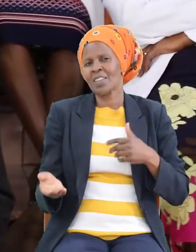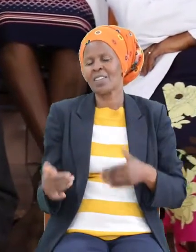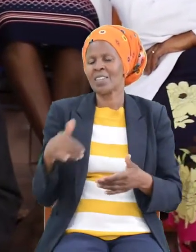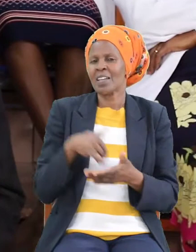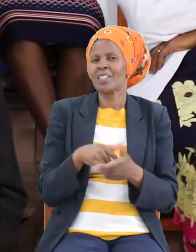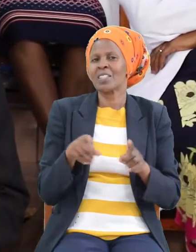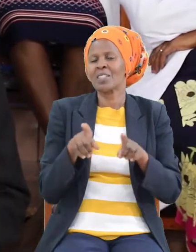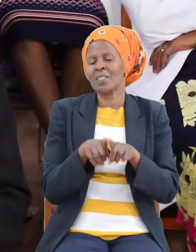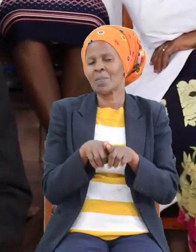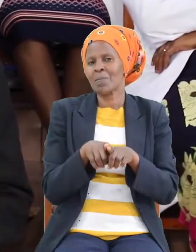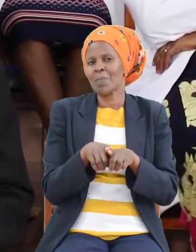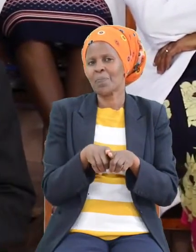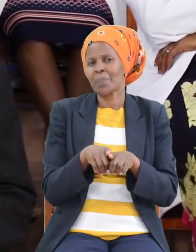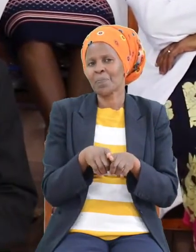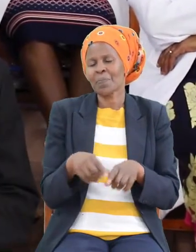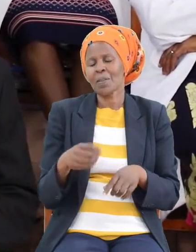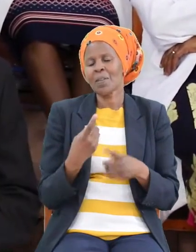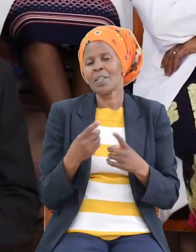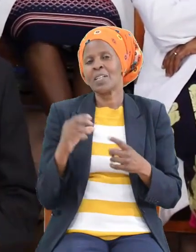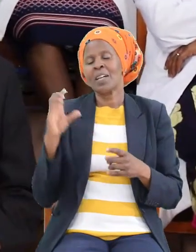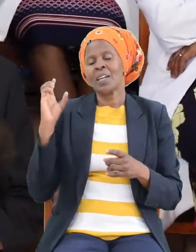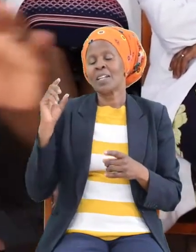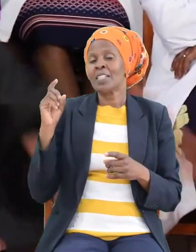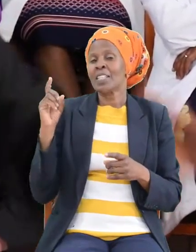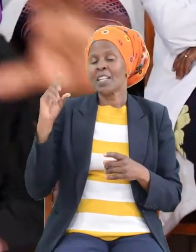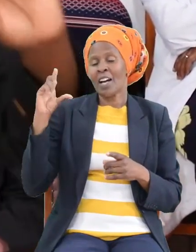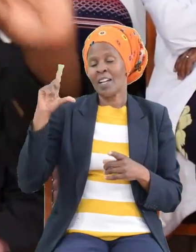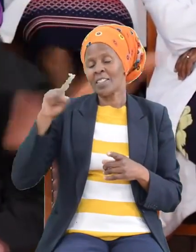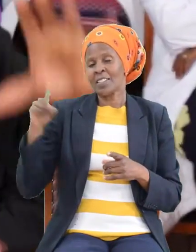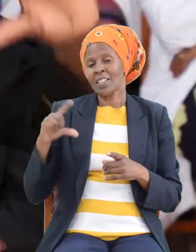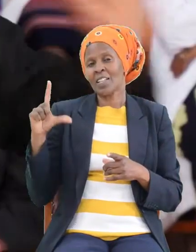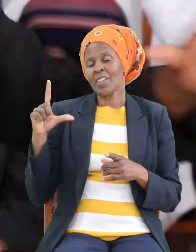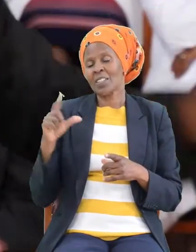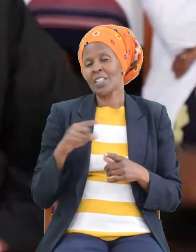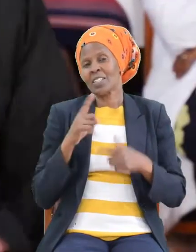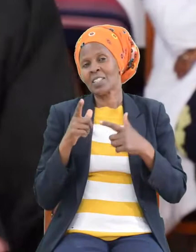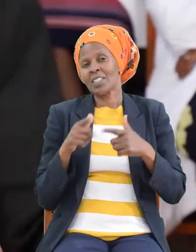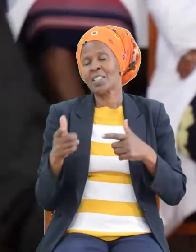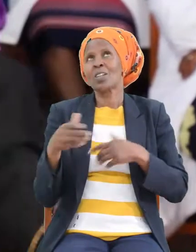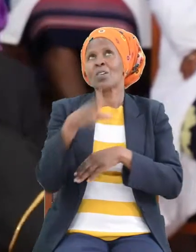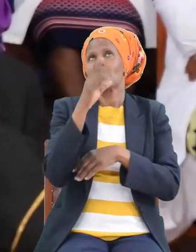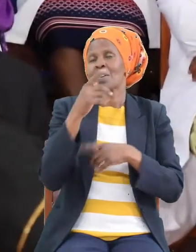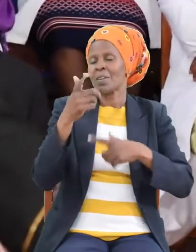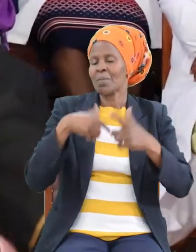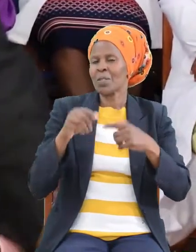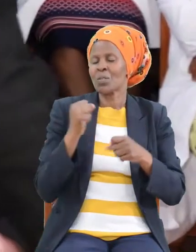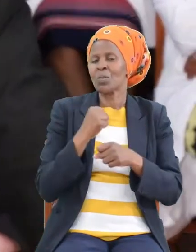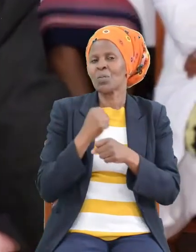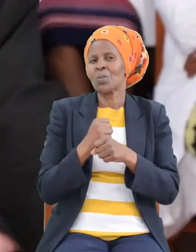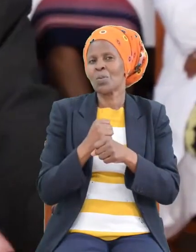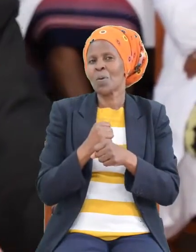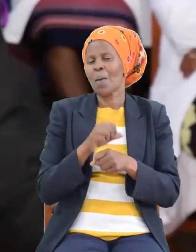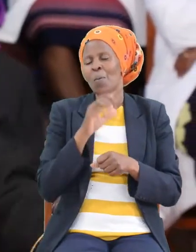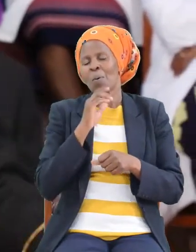ilikuwa imefanyika. So Ezekieli anawaambia nyinyi Bwana anakuja kutenda kitendo ambacho ni cha maana